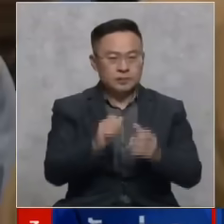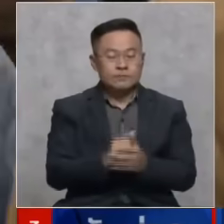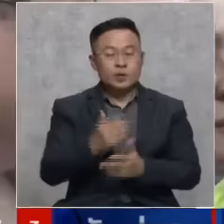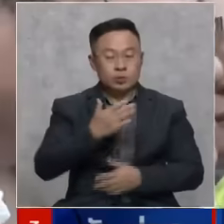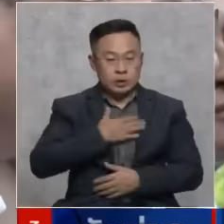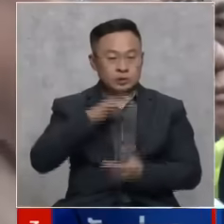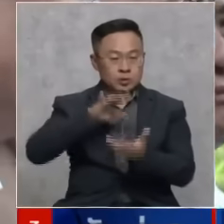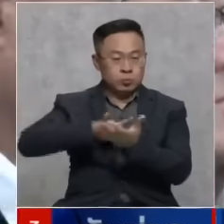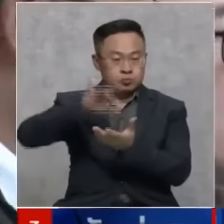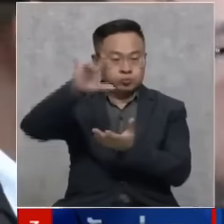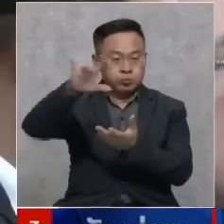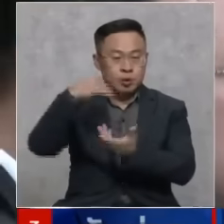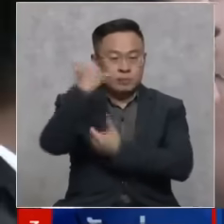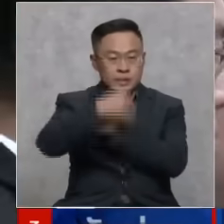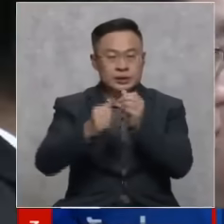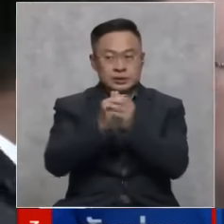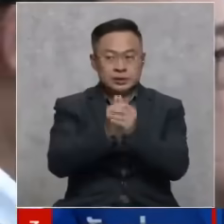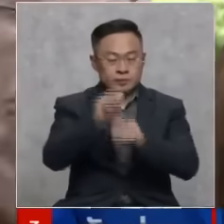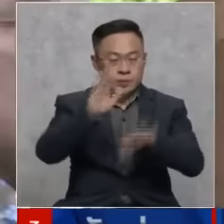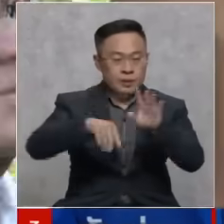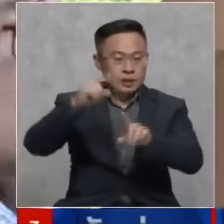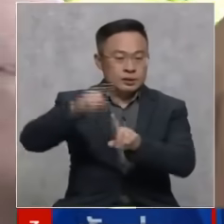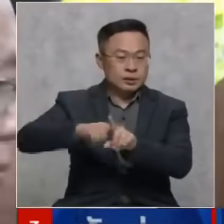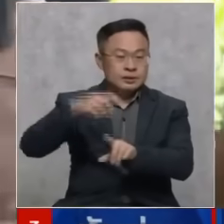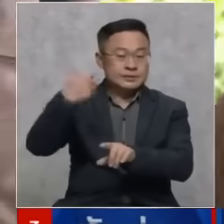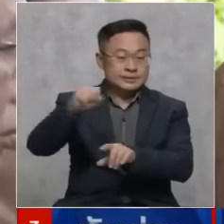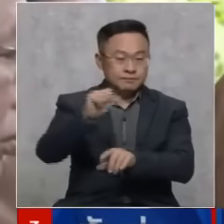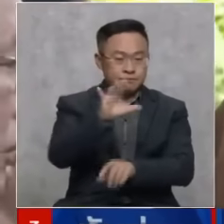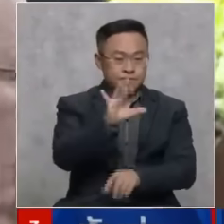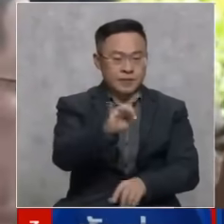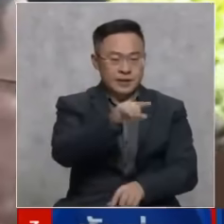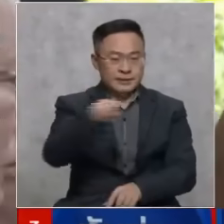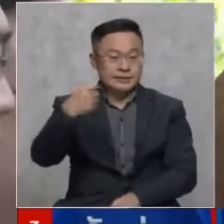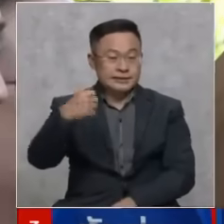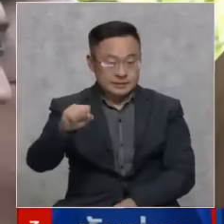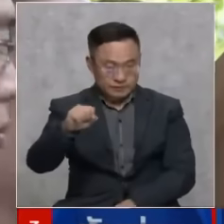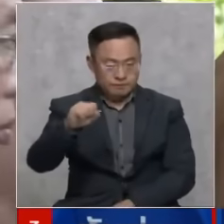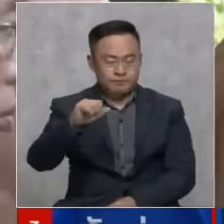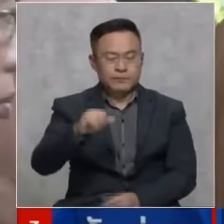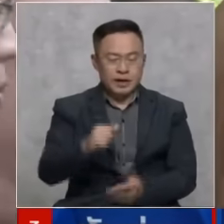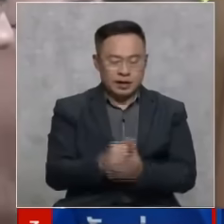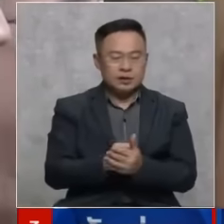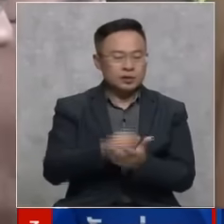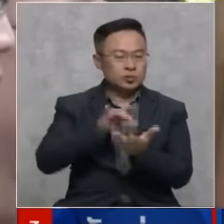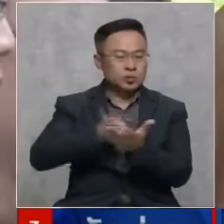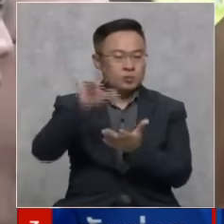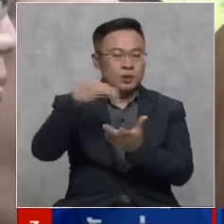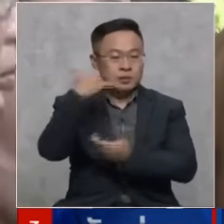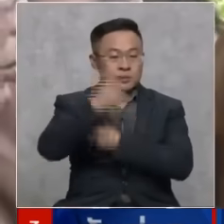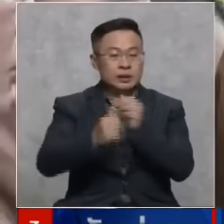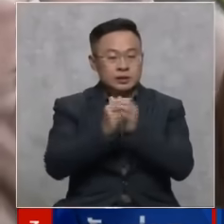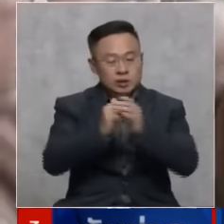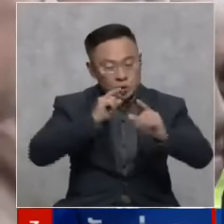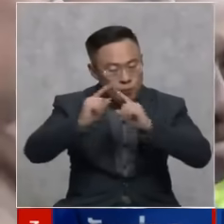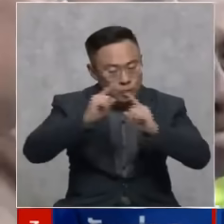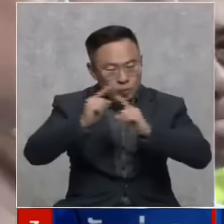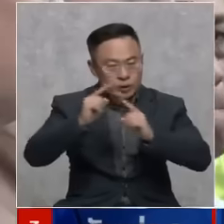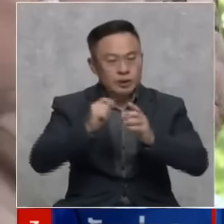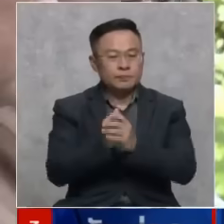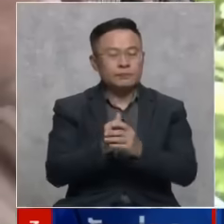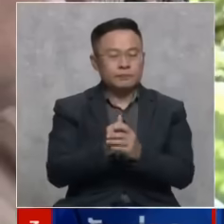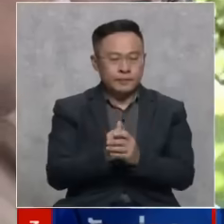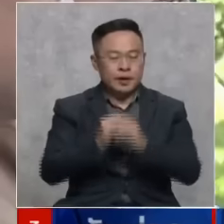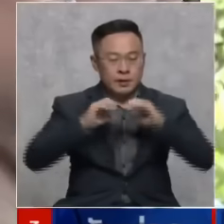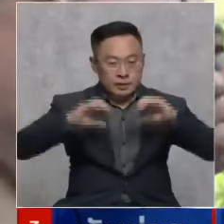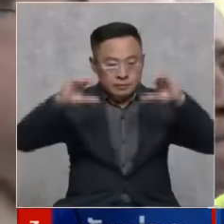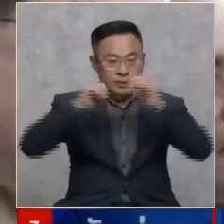หนดเดินทางไปจีน 8-10 ตุลาคมนะคะนายกบอกว่าก็เป็นอีกหนึ่งในหลายๆสิบเรื่องที่คงจะได้พูดคุยกันละค่ะ